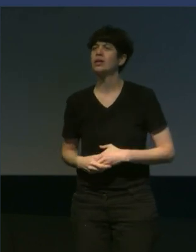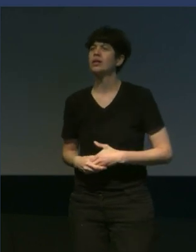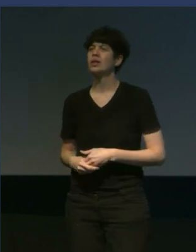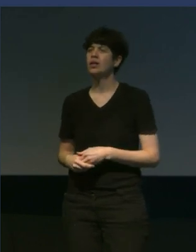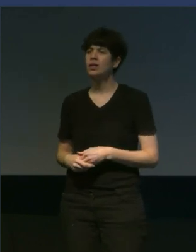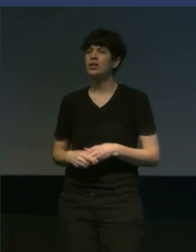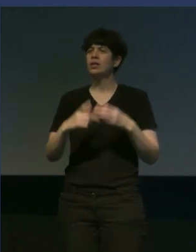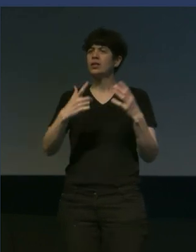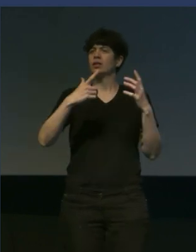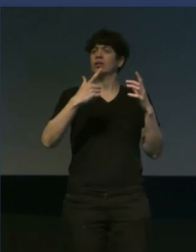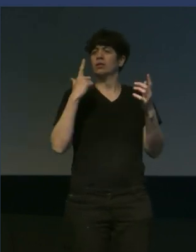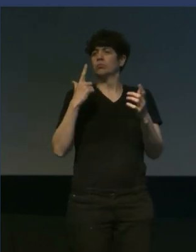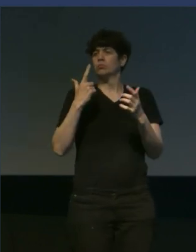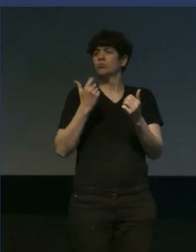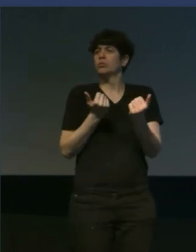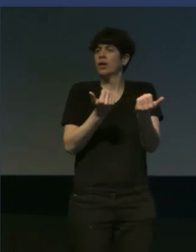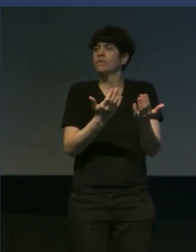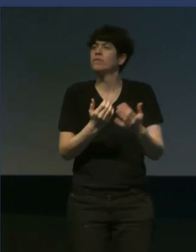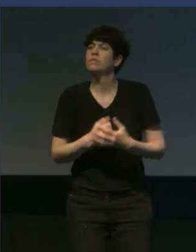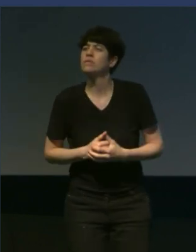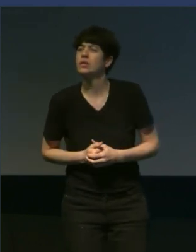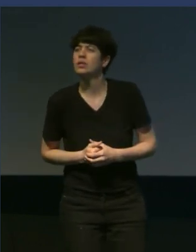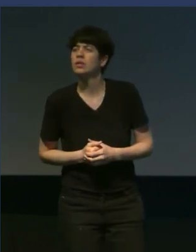en tant que préfet.